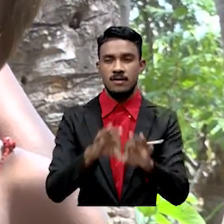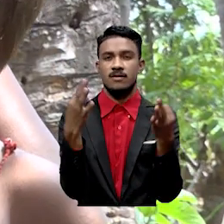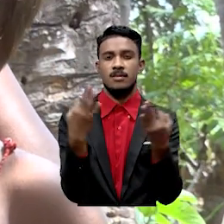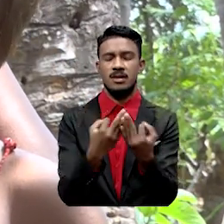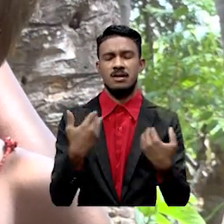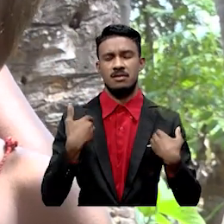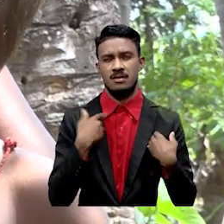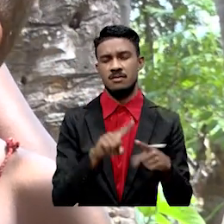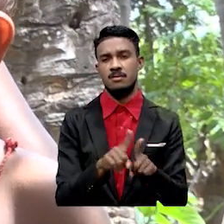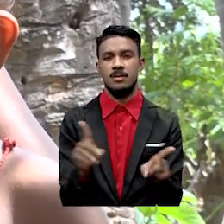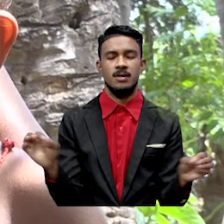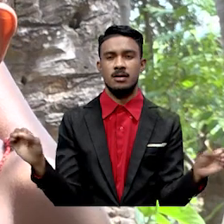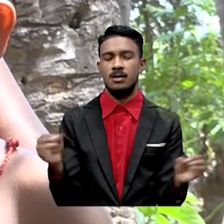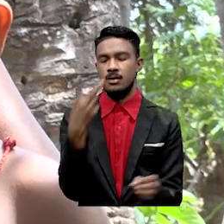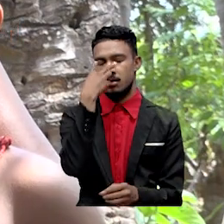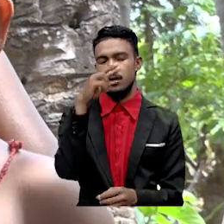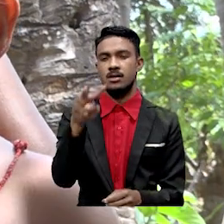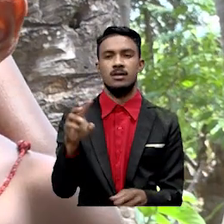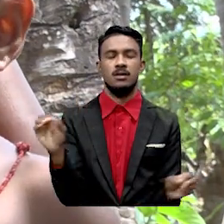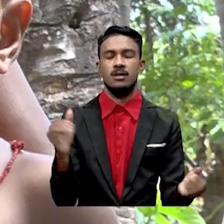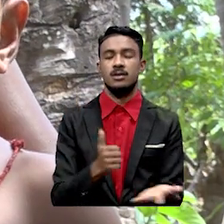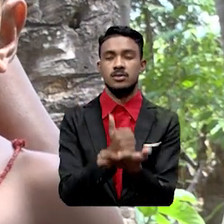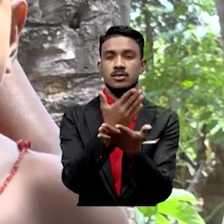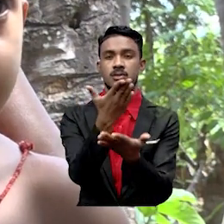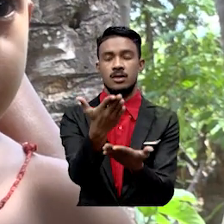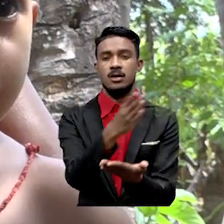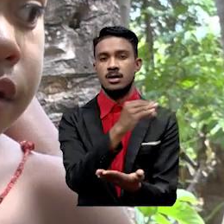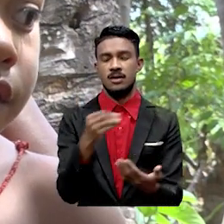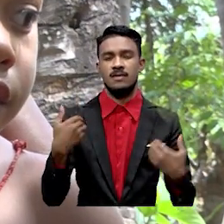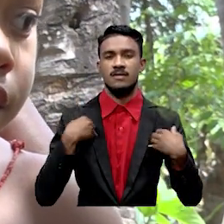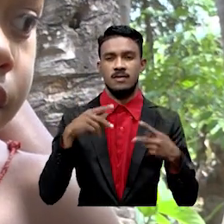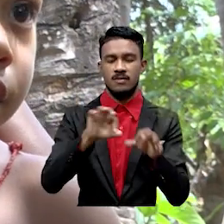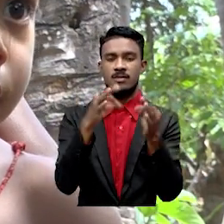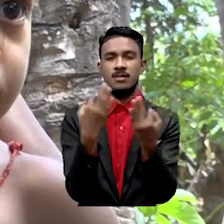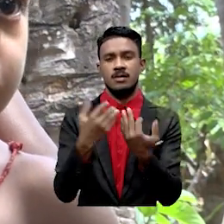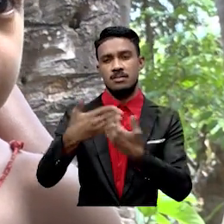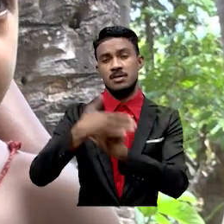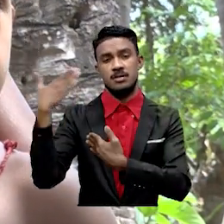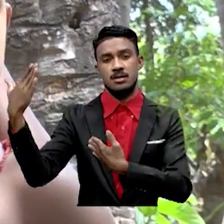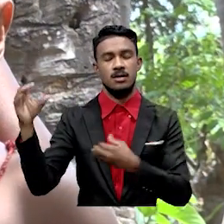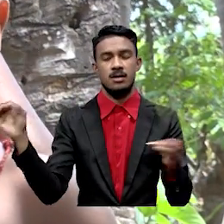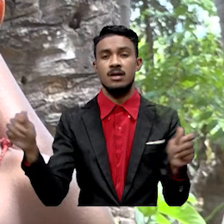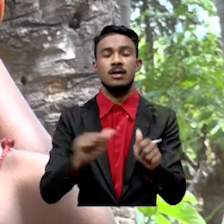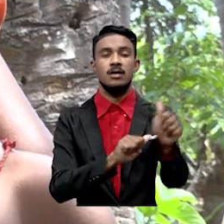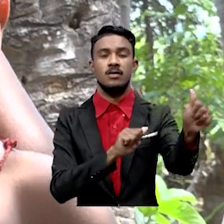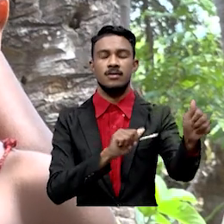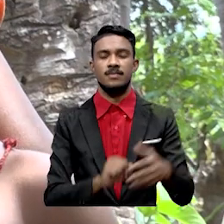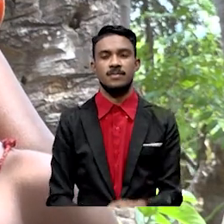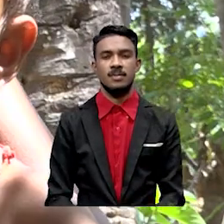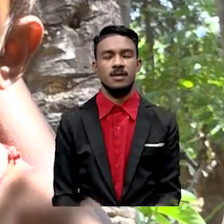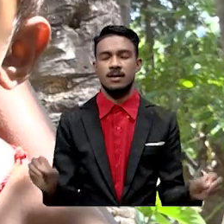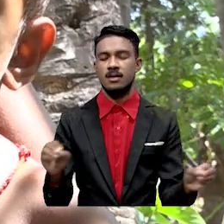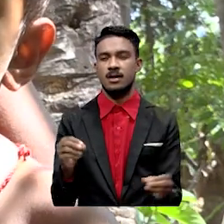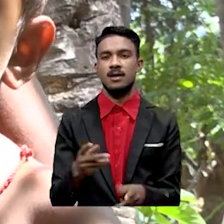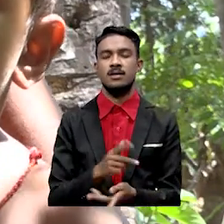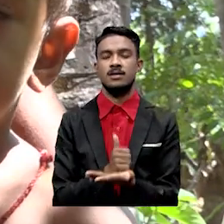iha mai be la interesin ne ah la bisik ni ida. Familia bisik ya sorry ne bane ah la la roki da. La tau mata ni.